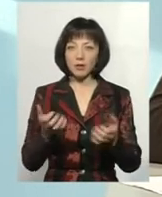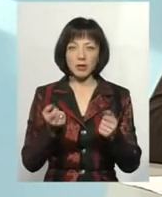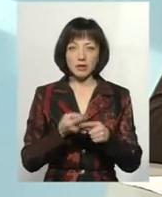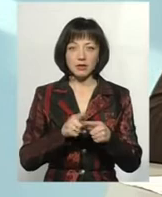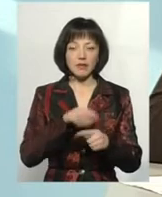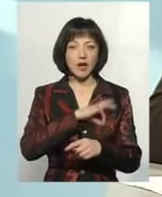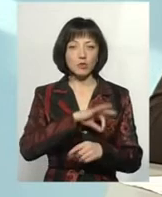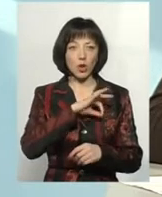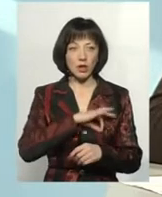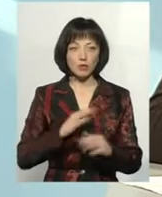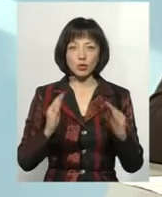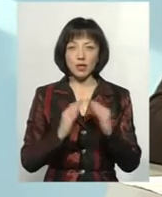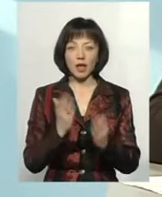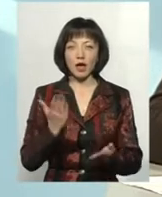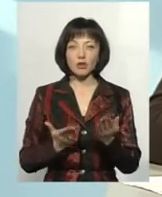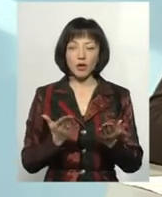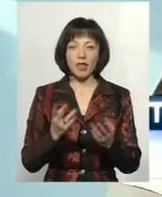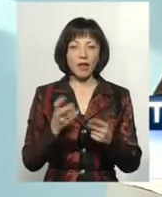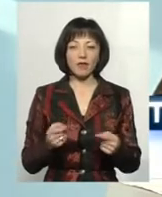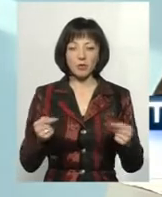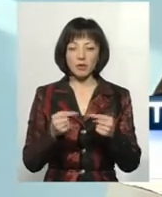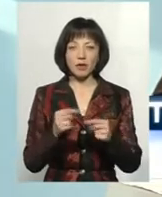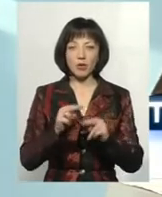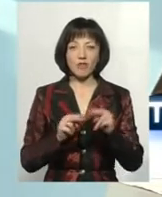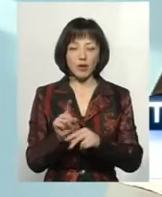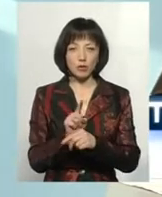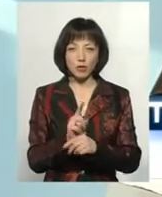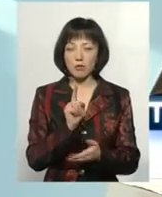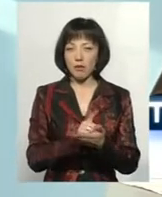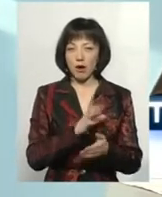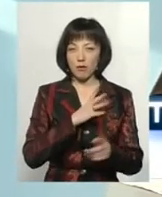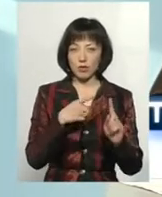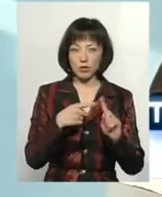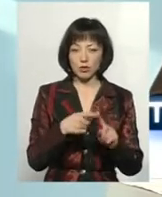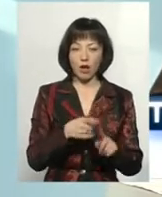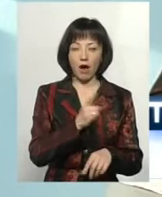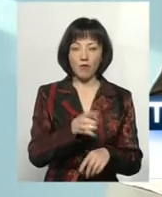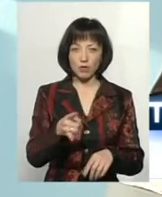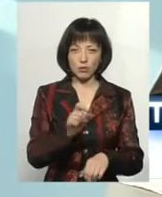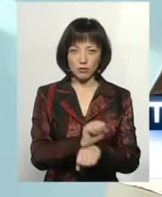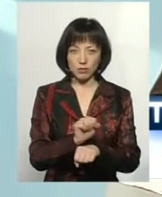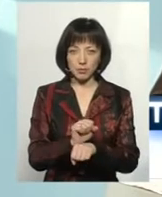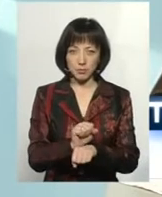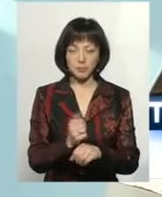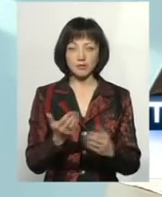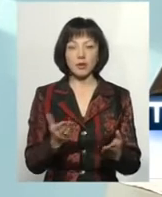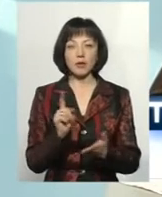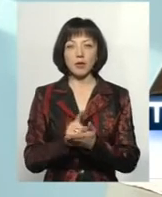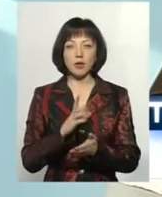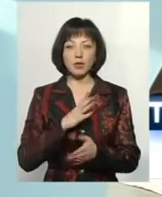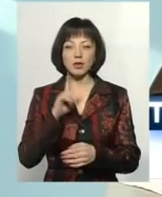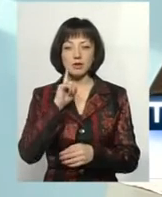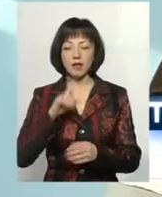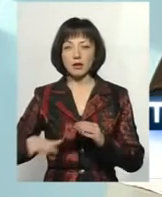в експлуатацію той будинок, якщо б не відповідав будівельним нормам. Тобто має бути стоянка для гостьових автомобілів, має бути